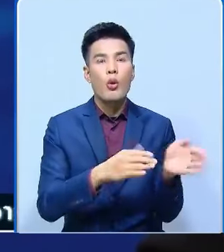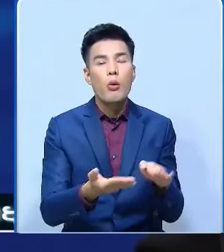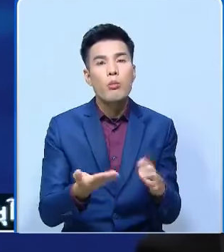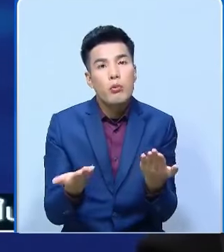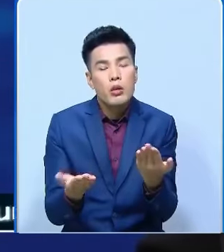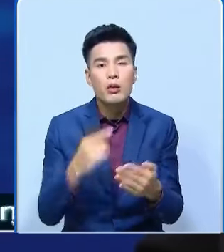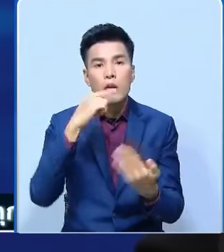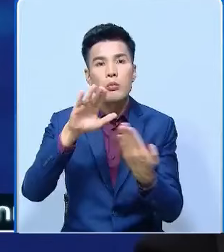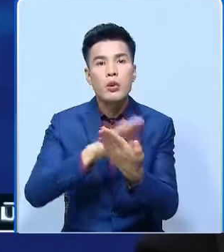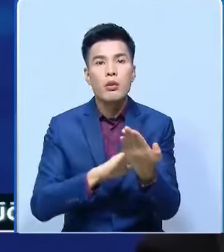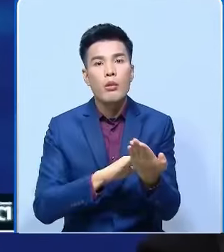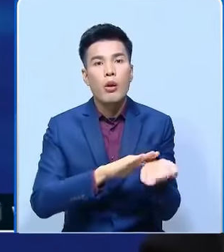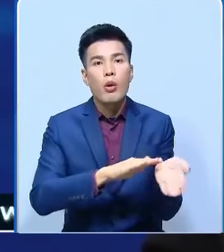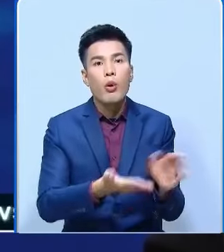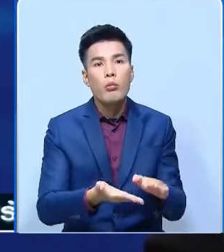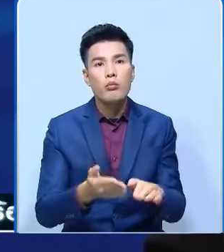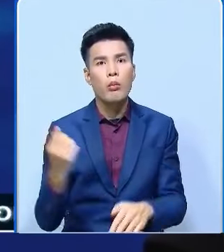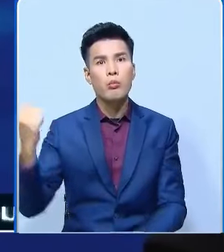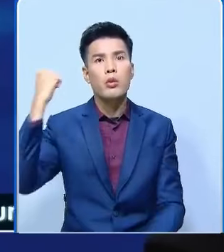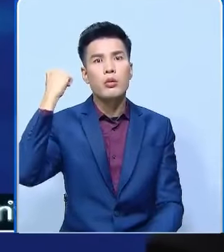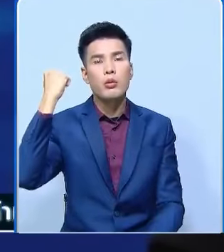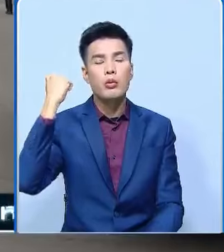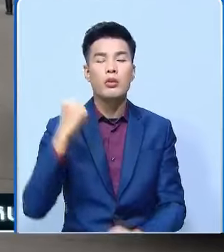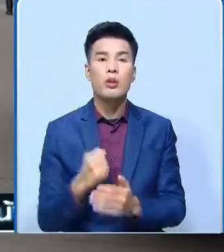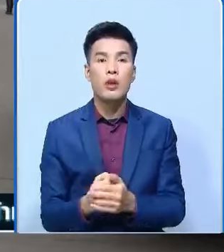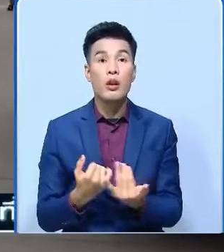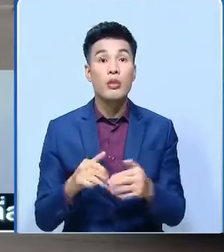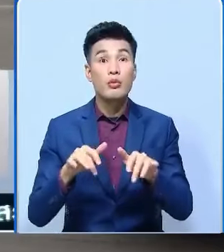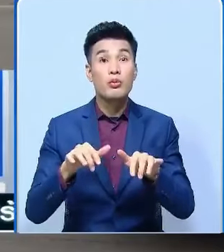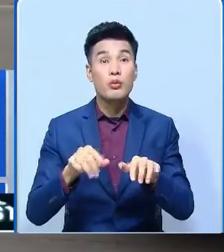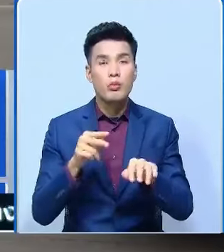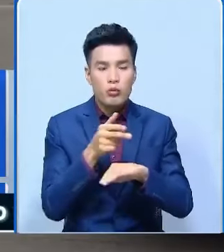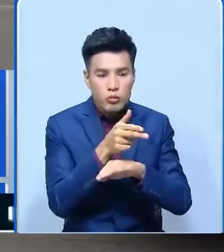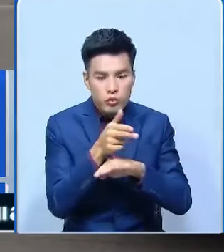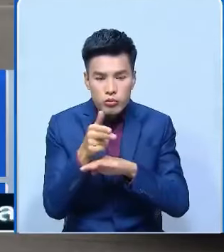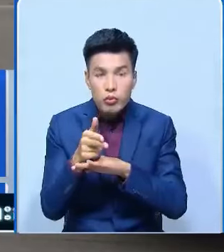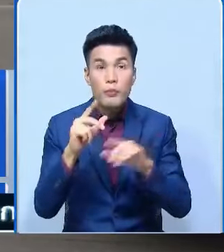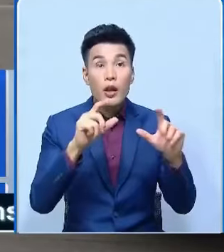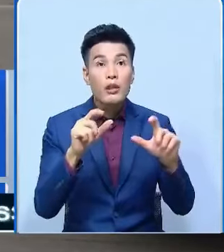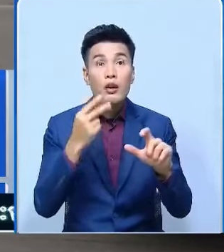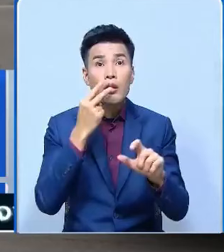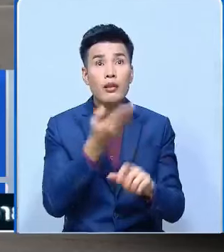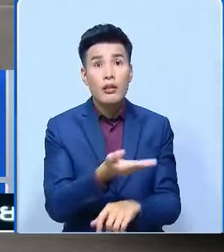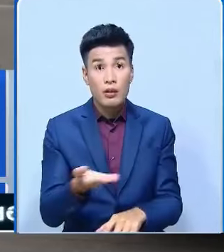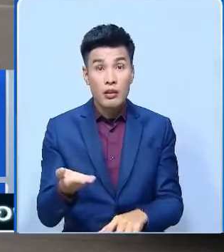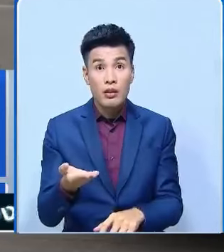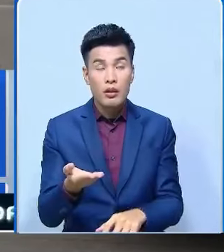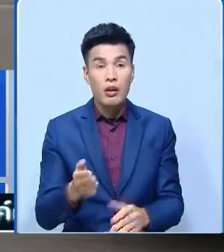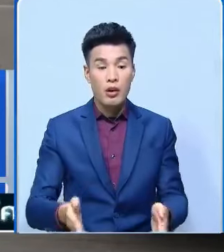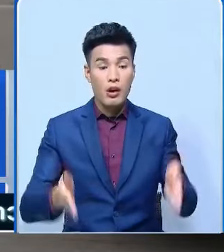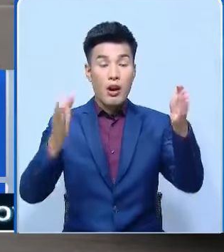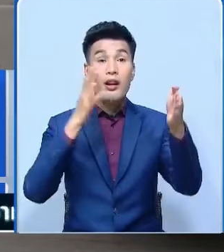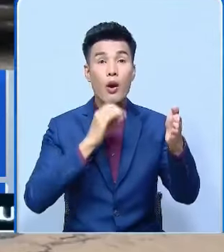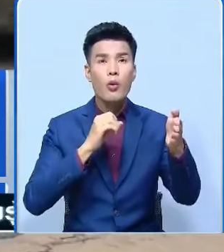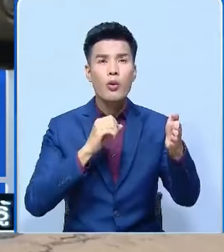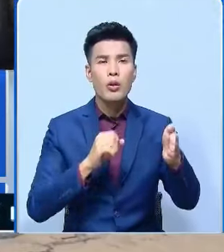ของประเทศ ในโลกออนไลน์หลายคนให้ข้อมูลนะไปถ่ายภาพมีคนหนึ่งก็แชร์เป็นห้างเก่าแถวบ